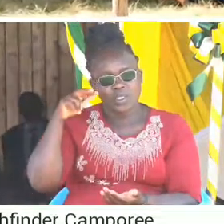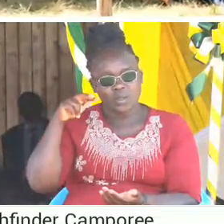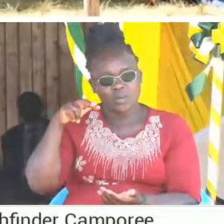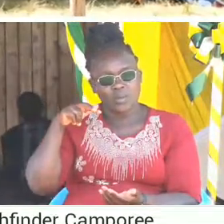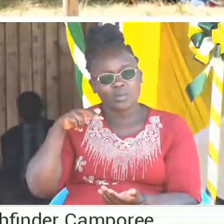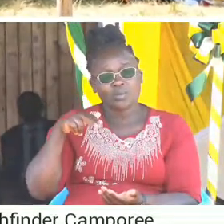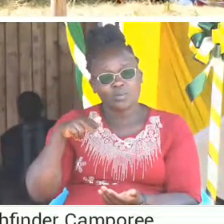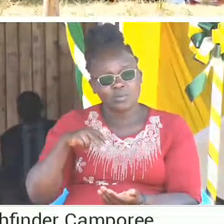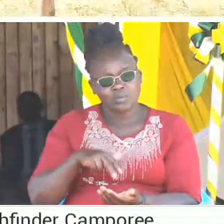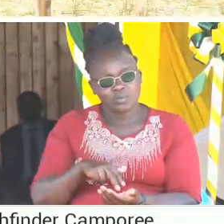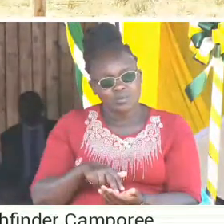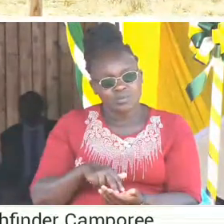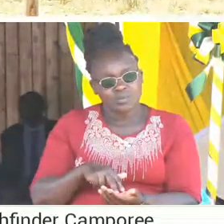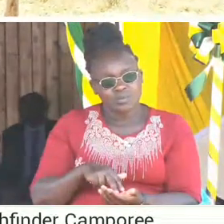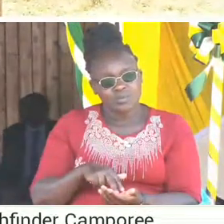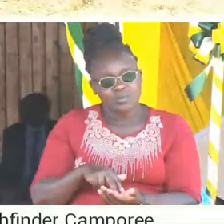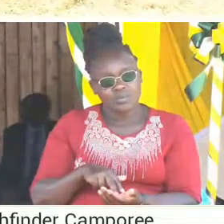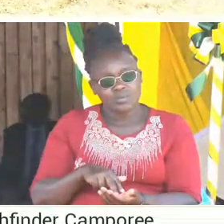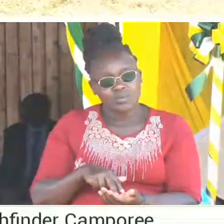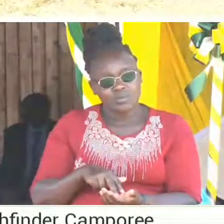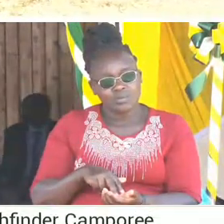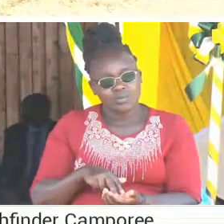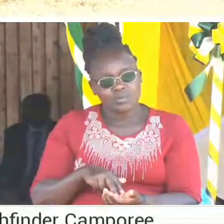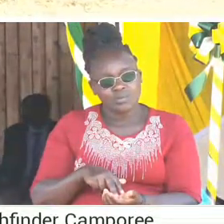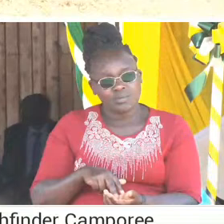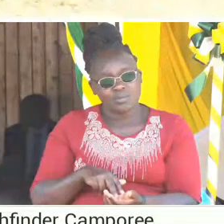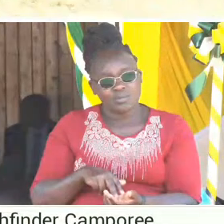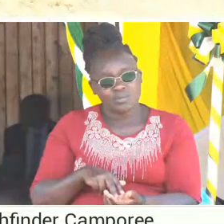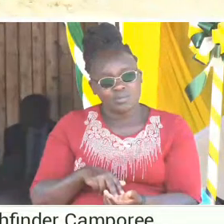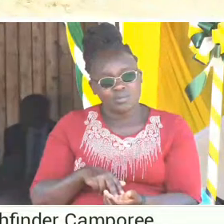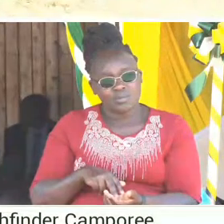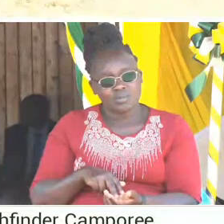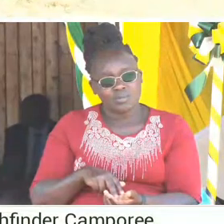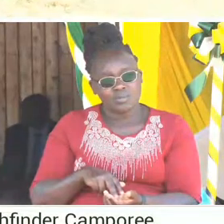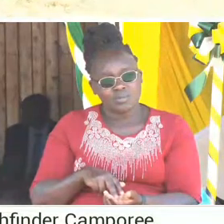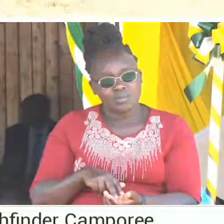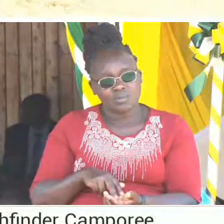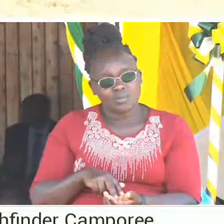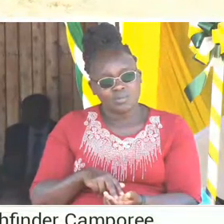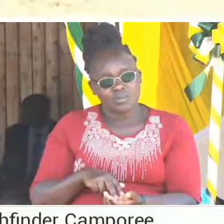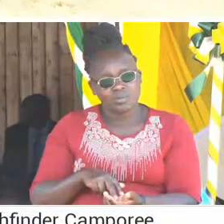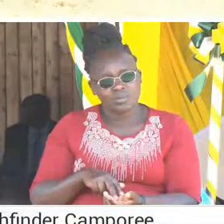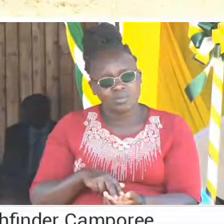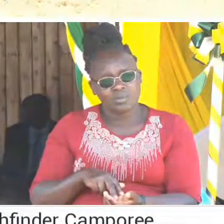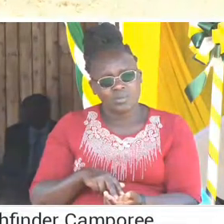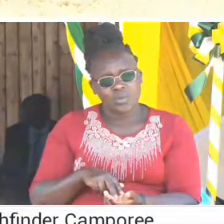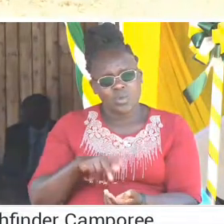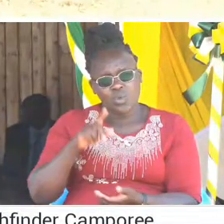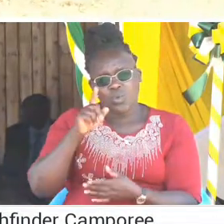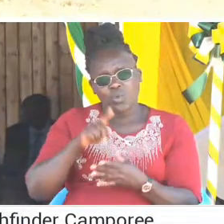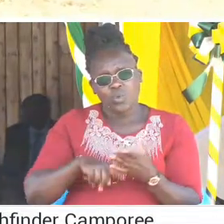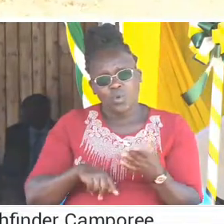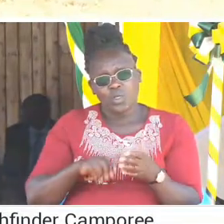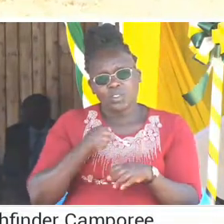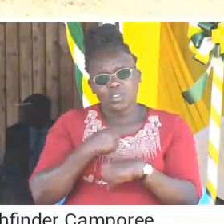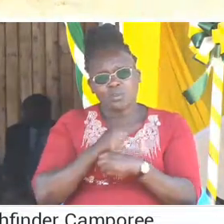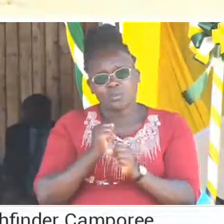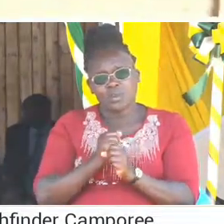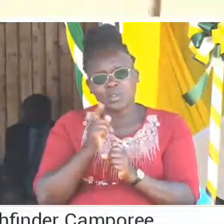unaporuka juu hivi, kinachokufanya ushuke chini na uendelee kuwa stable ni hiyo nyonga yako.